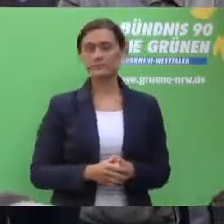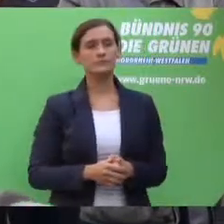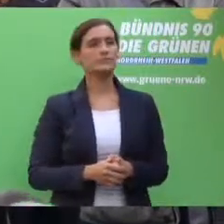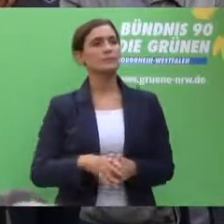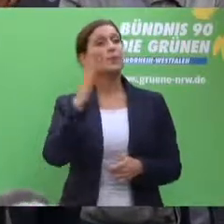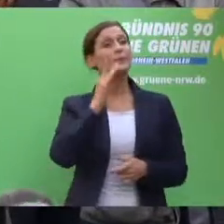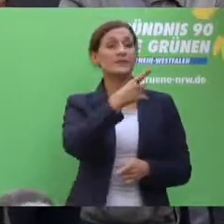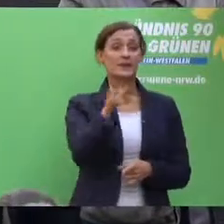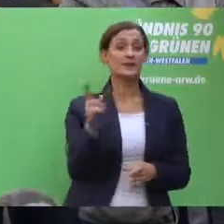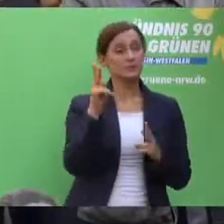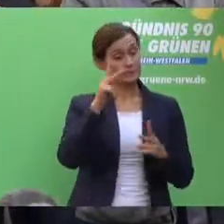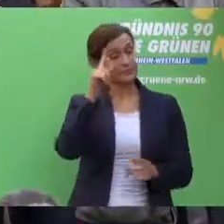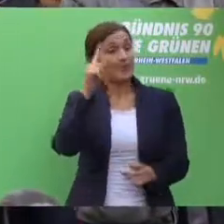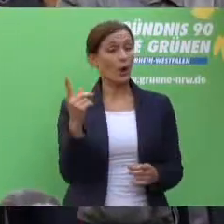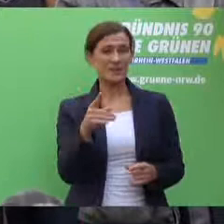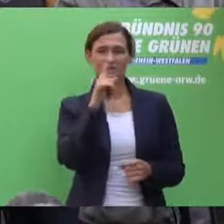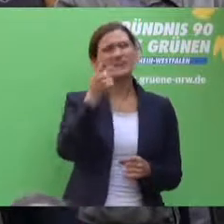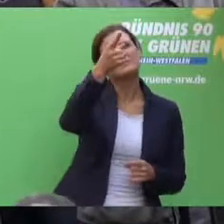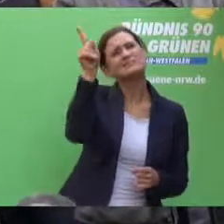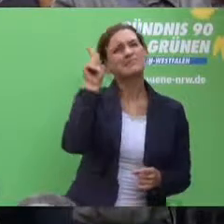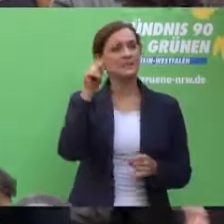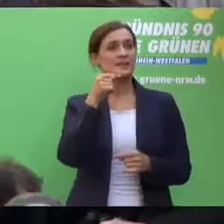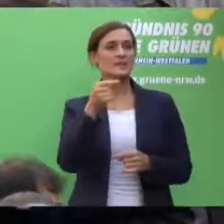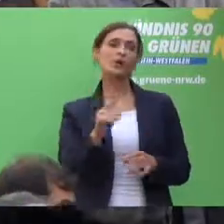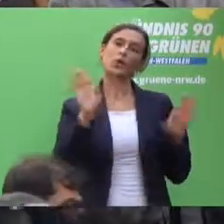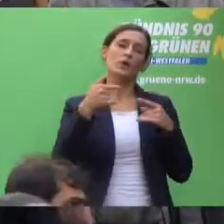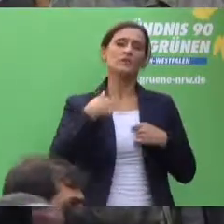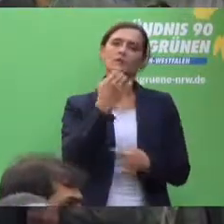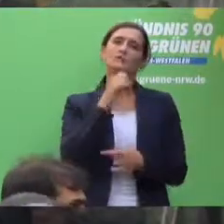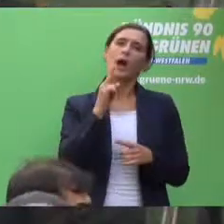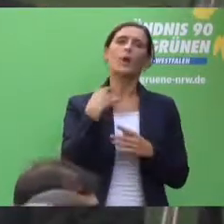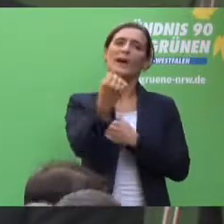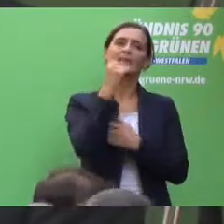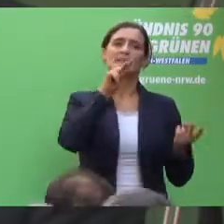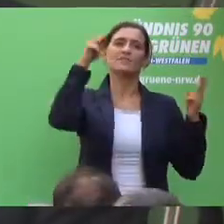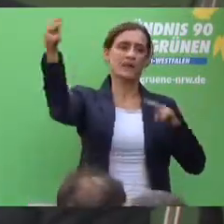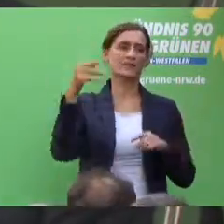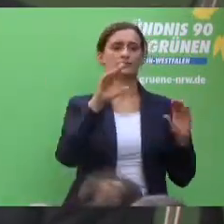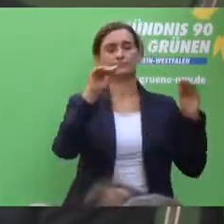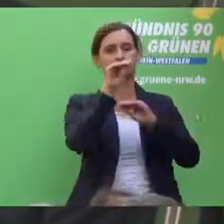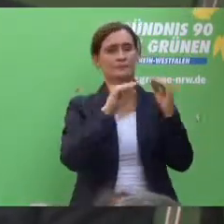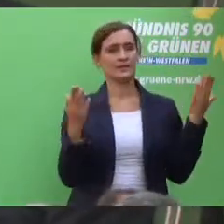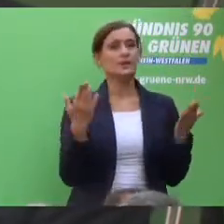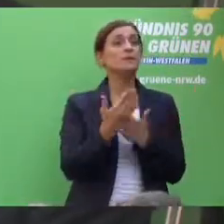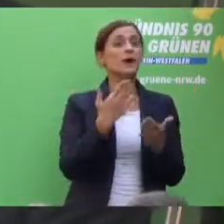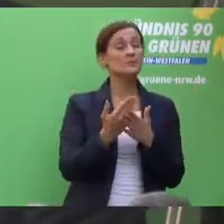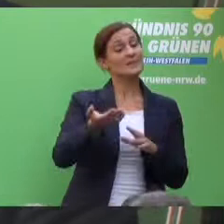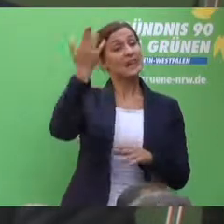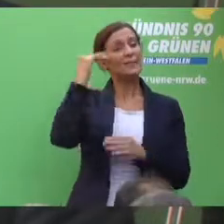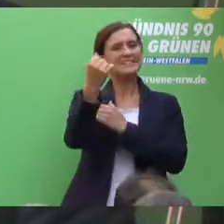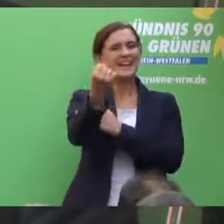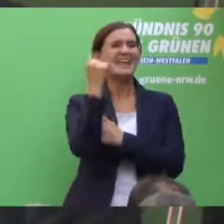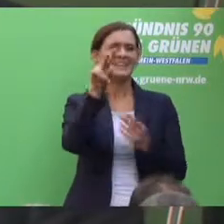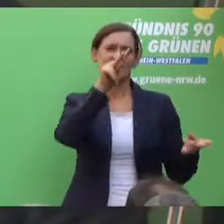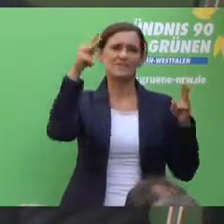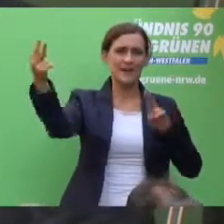glauben Sie nicht, wenn die da sagen, wir sind ja auch für die Energiewende. Die haben von Energiewende so